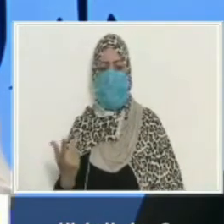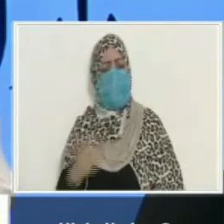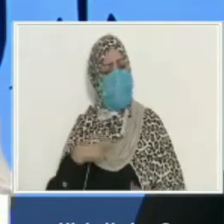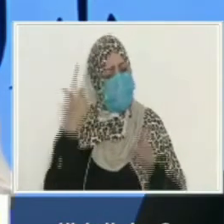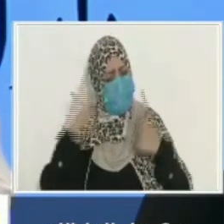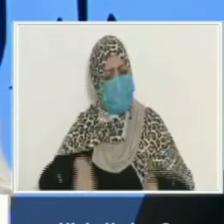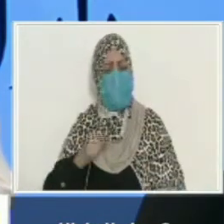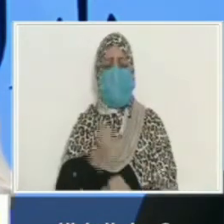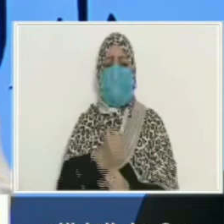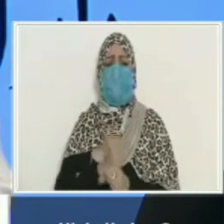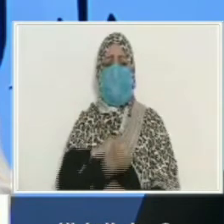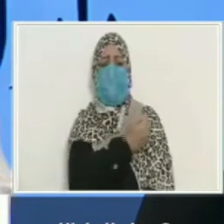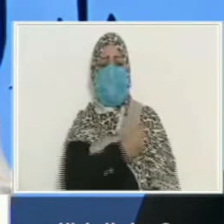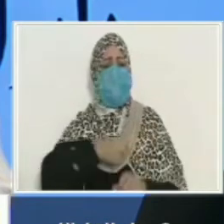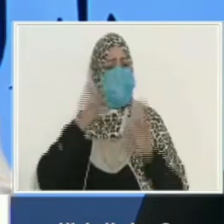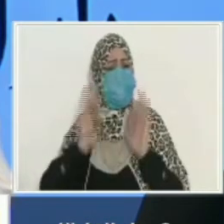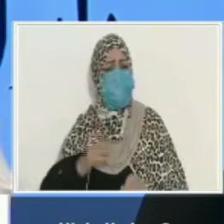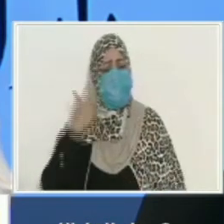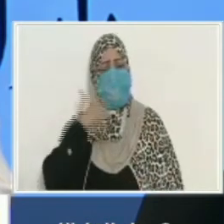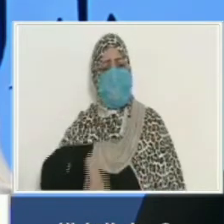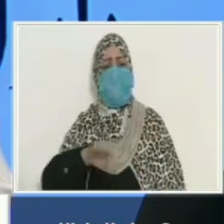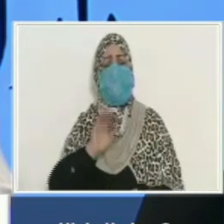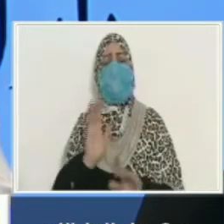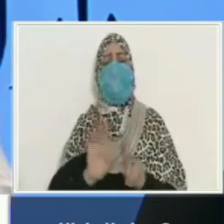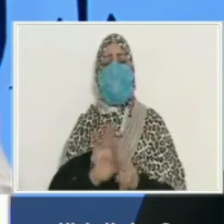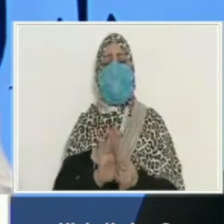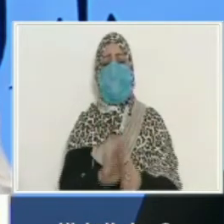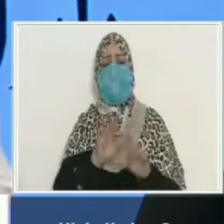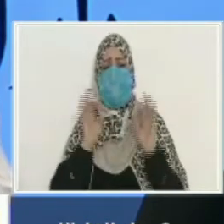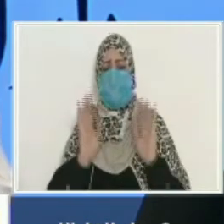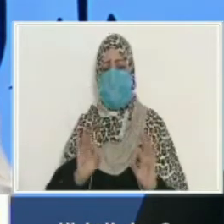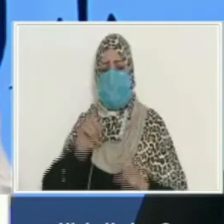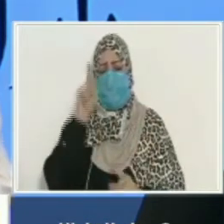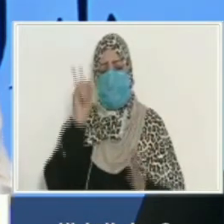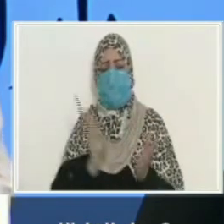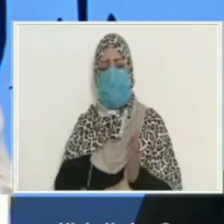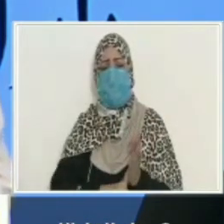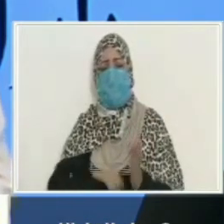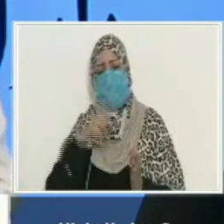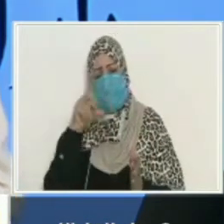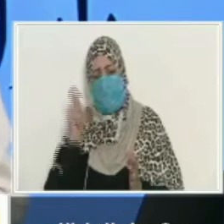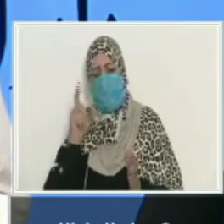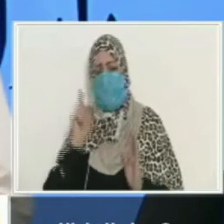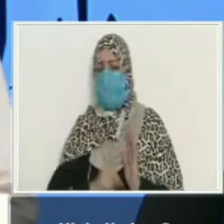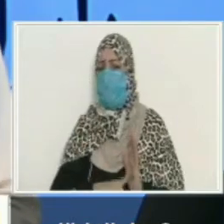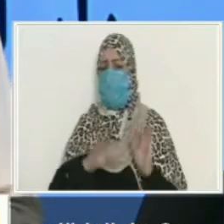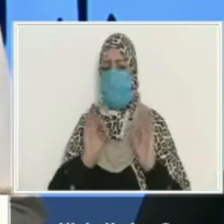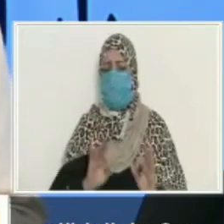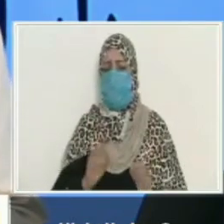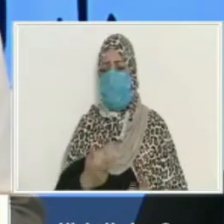فرض العين وفرض الكفاية ذي لعل غيره من المشايخ يجيب عنها، والله أعلم، والله أعلم بالحال.